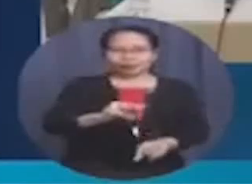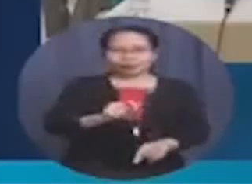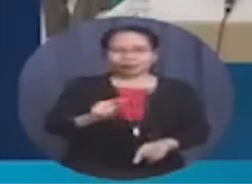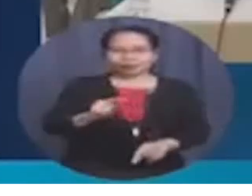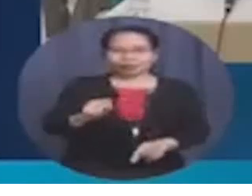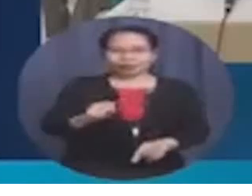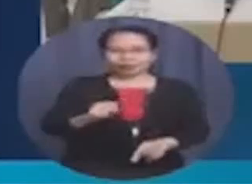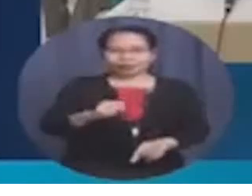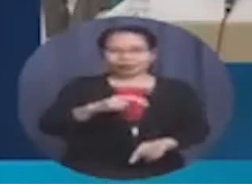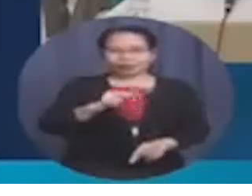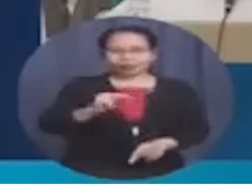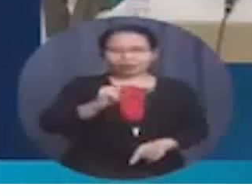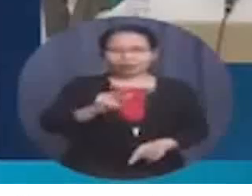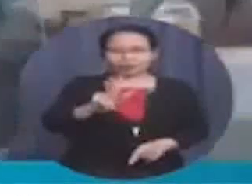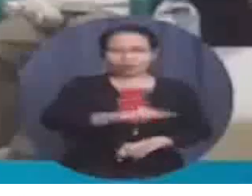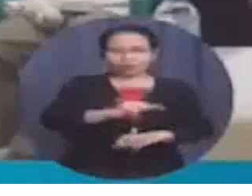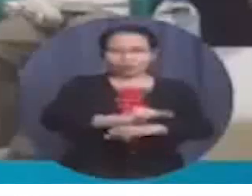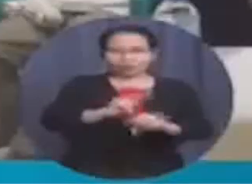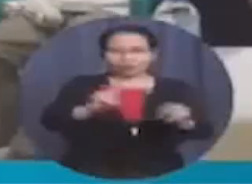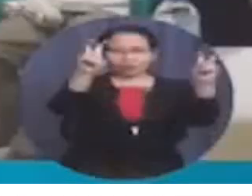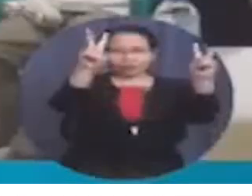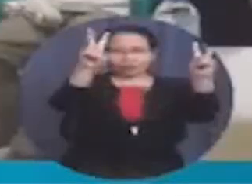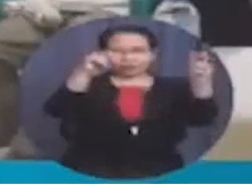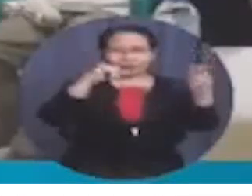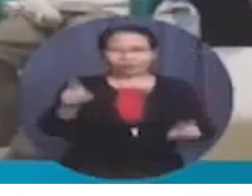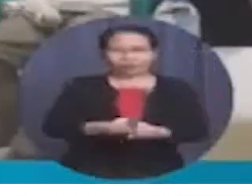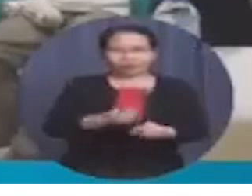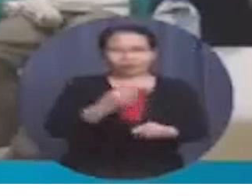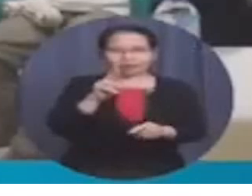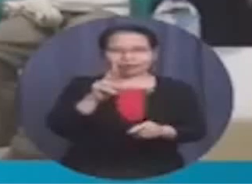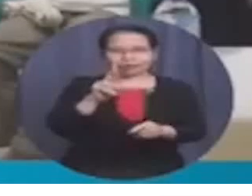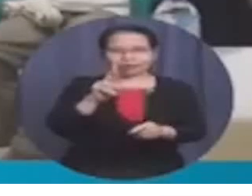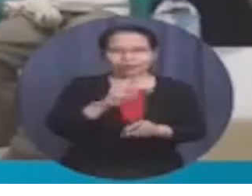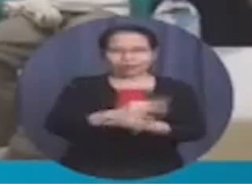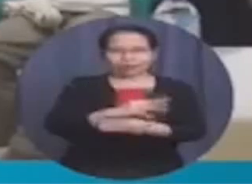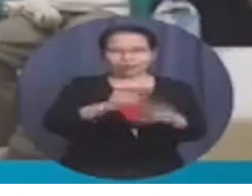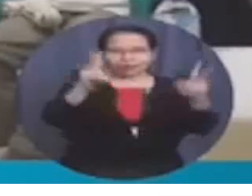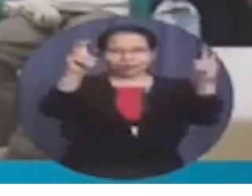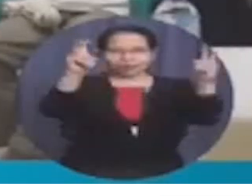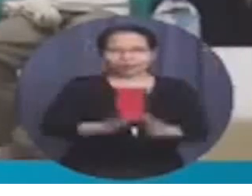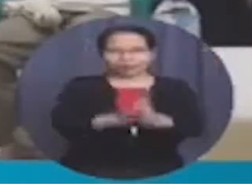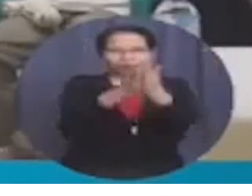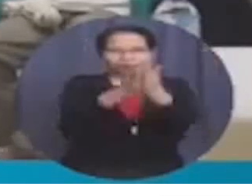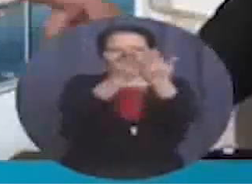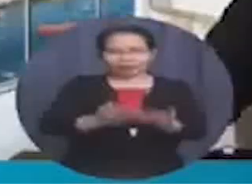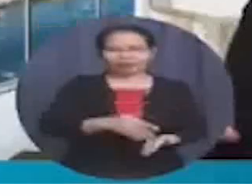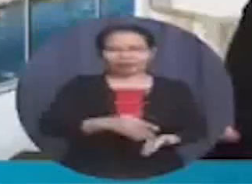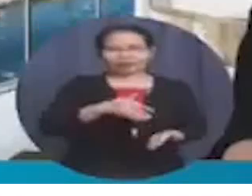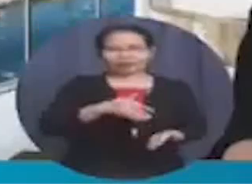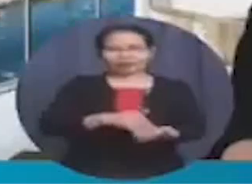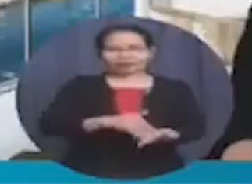tayo, kailangan natin 3 oras dito sa topic na ito eh. Mas maganda gawin natin itong topic sa Bible